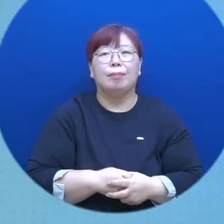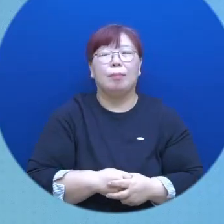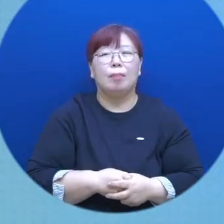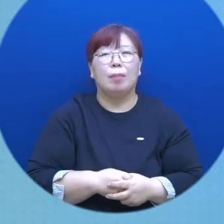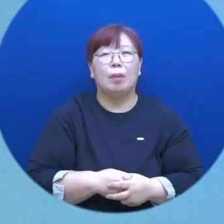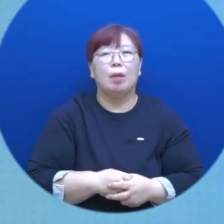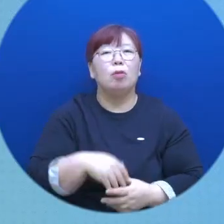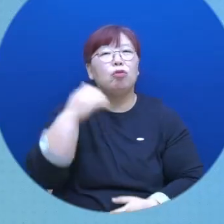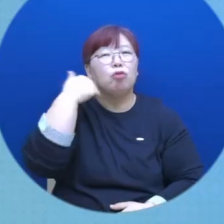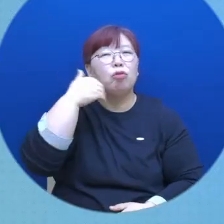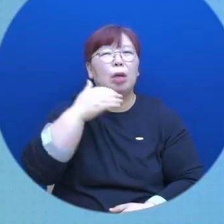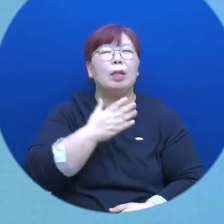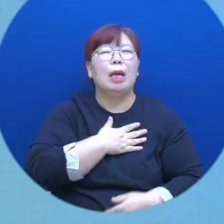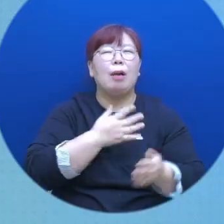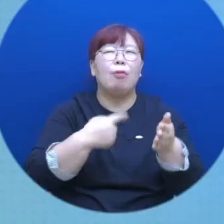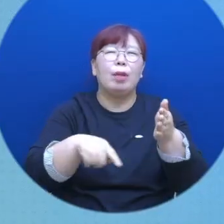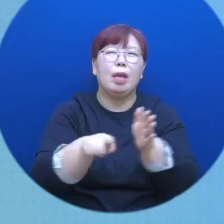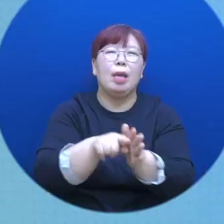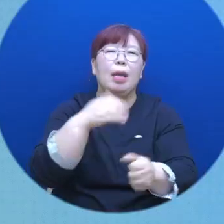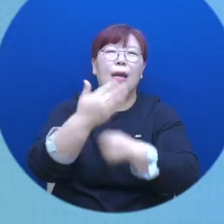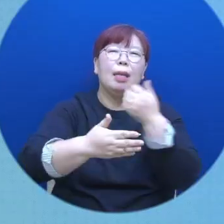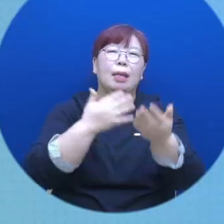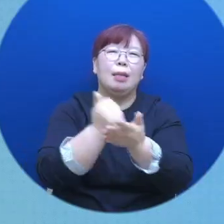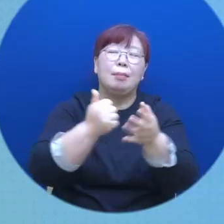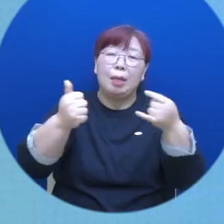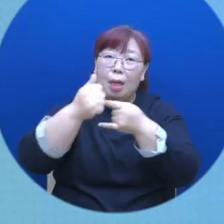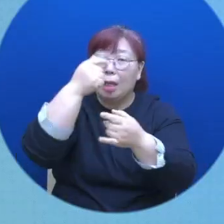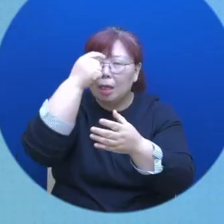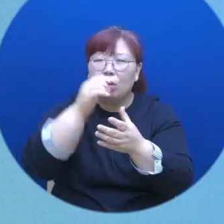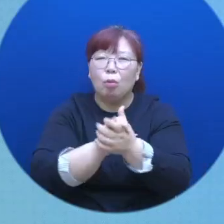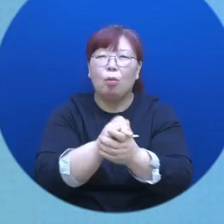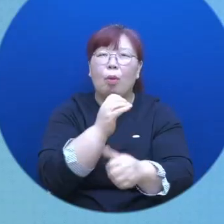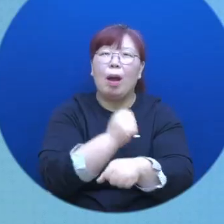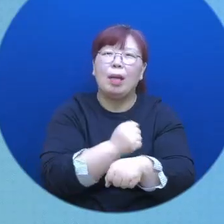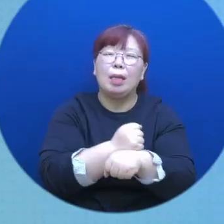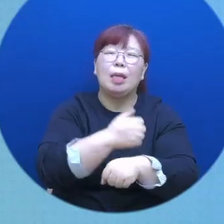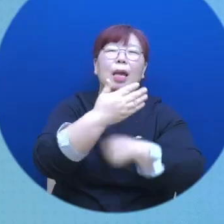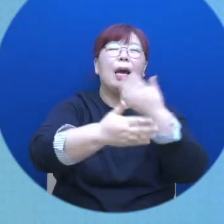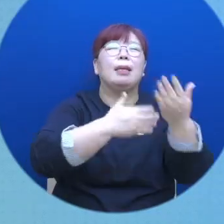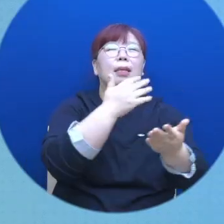누군가가 날 위하여 하나님께 기도했더니 하나님 나를 찾아왔다.